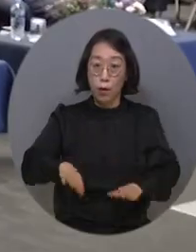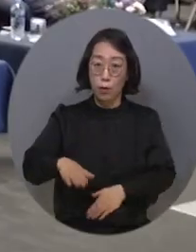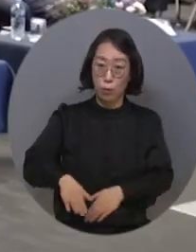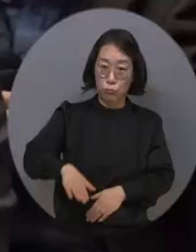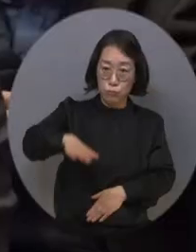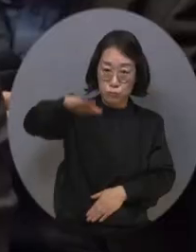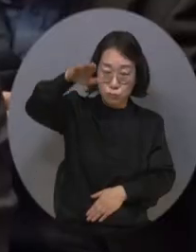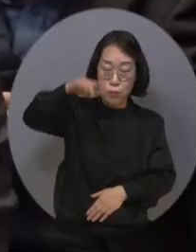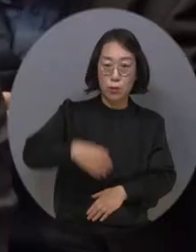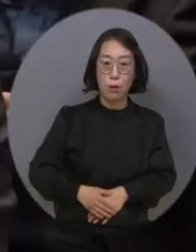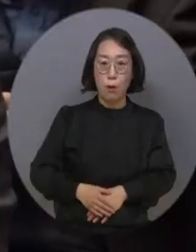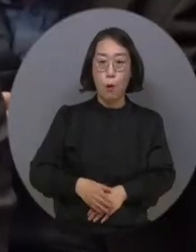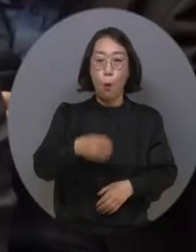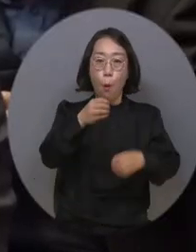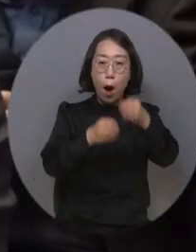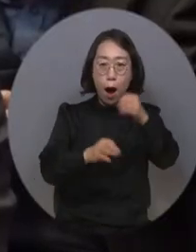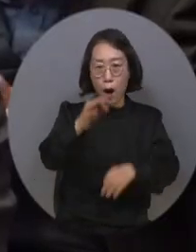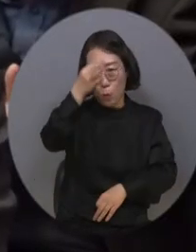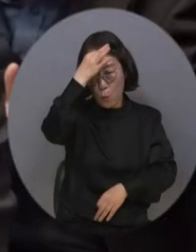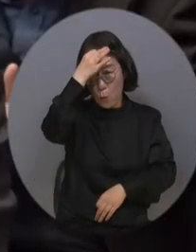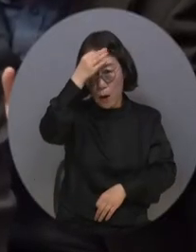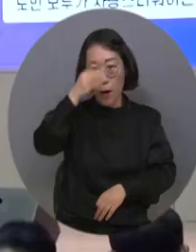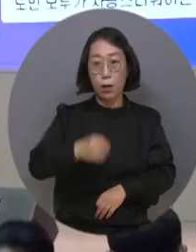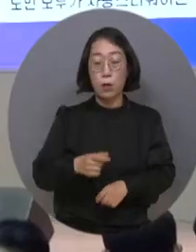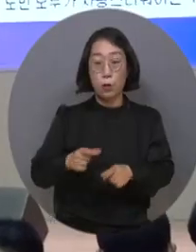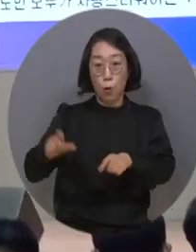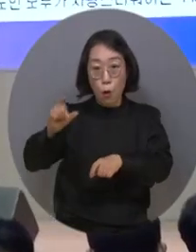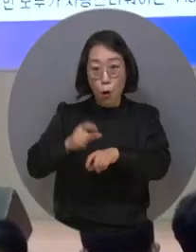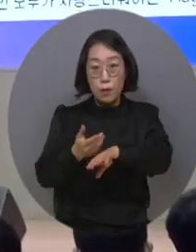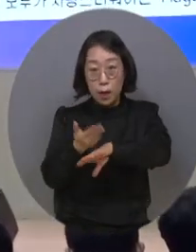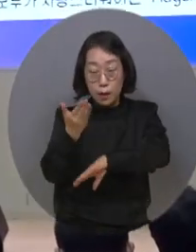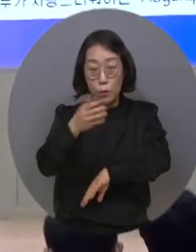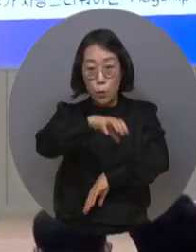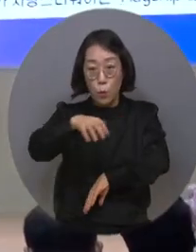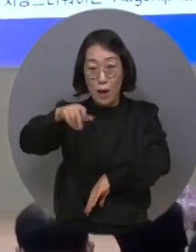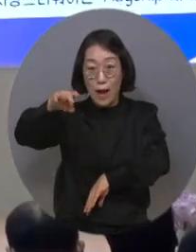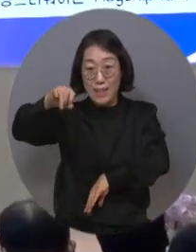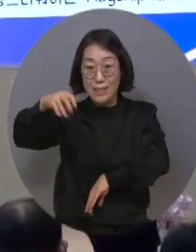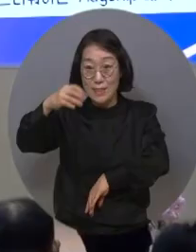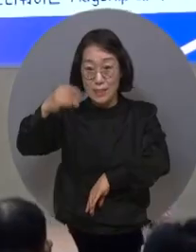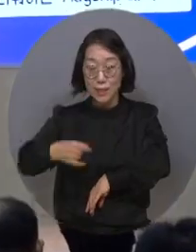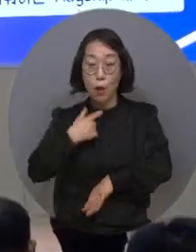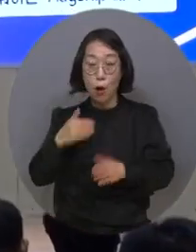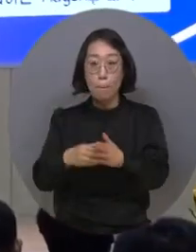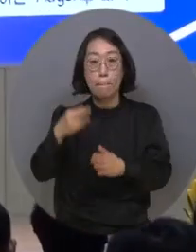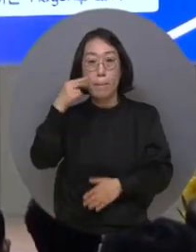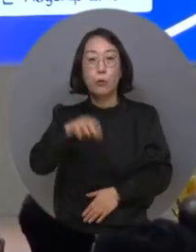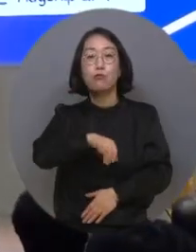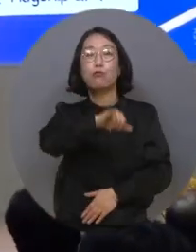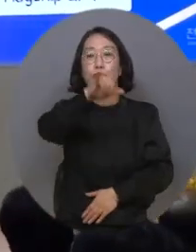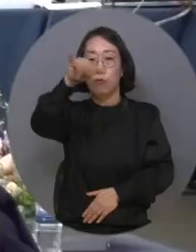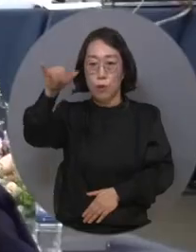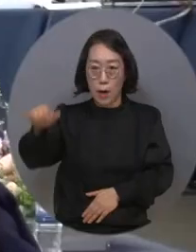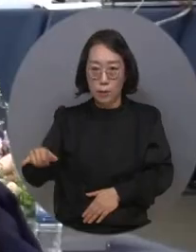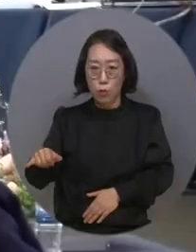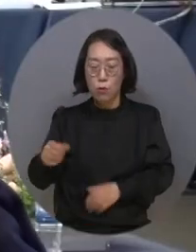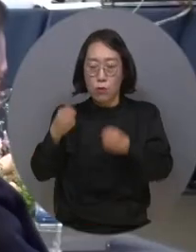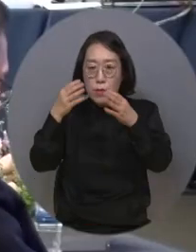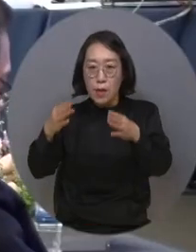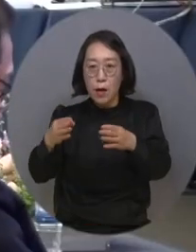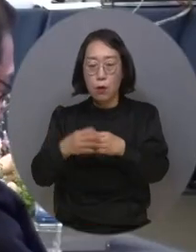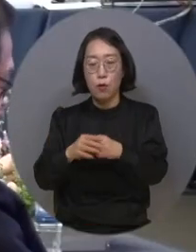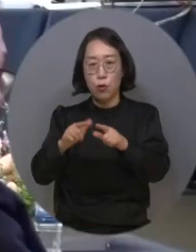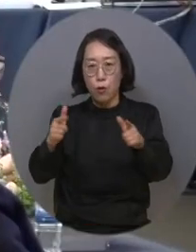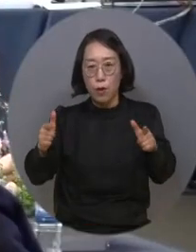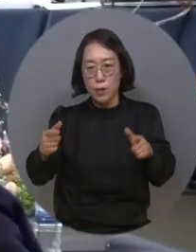고려대 화학공학과와 카이스트 대학원 석 박사를 거쳐 1996년부터 미국에서 화학공학과 신재생에너지를 연구하던